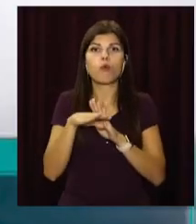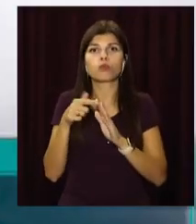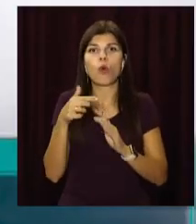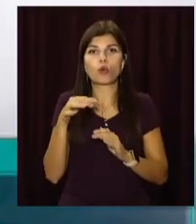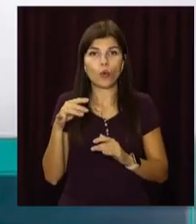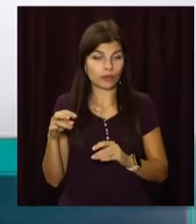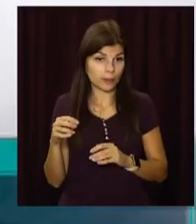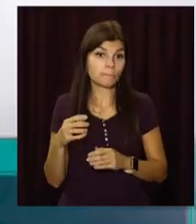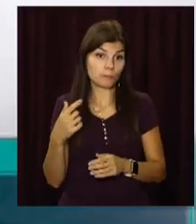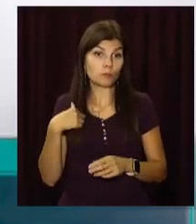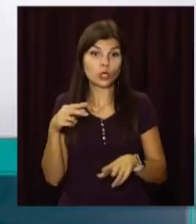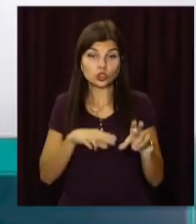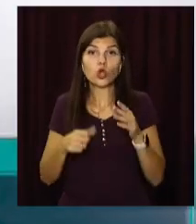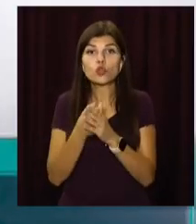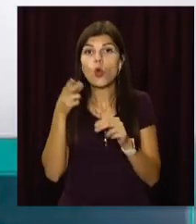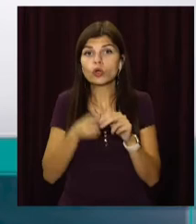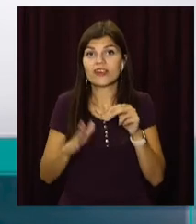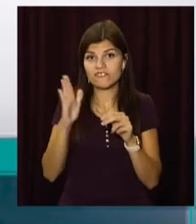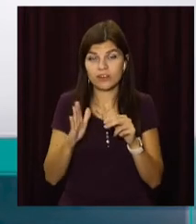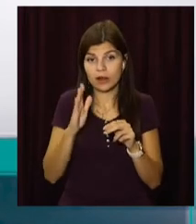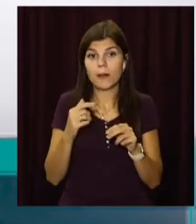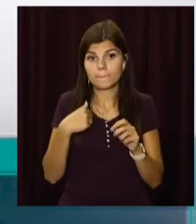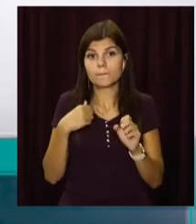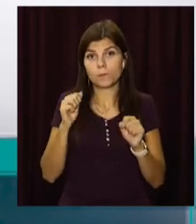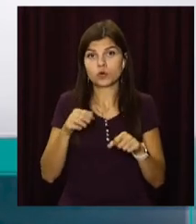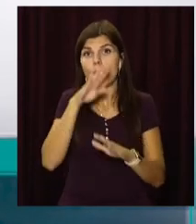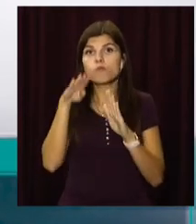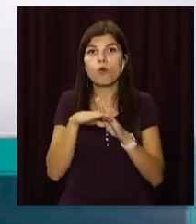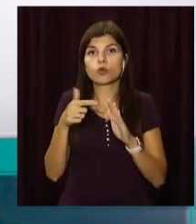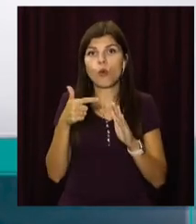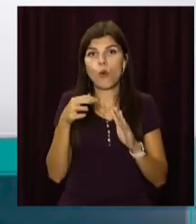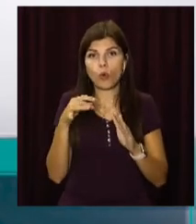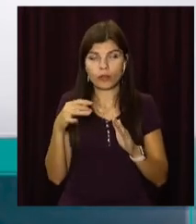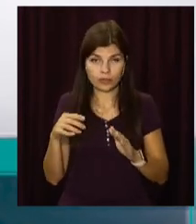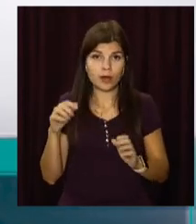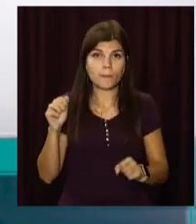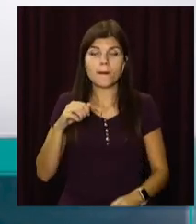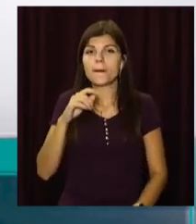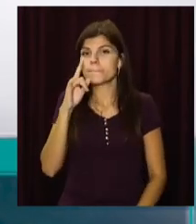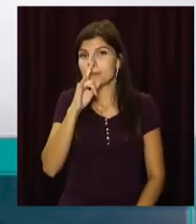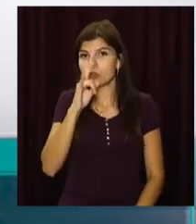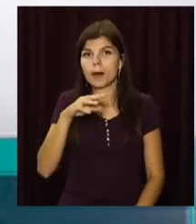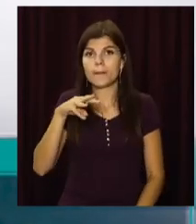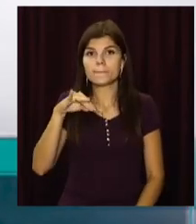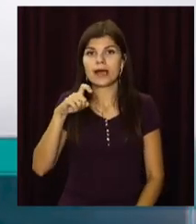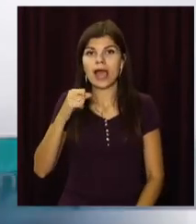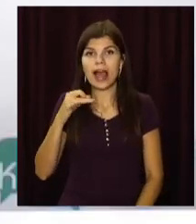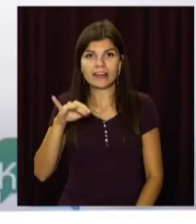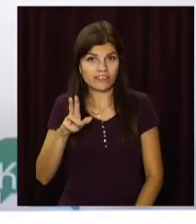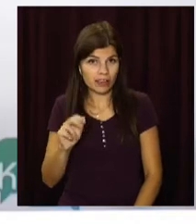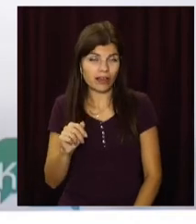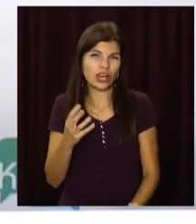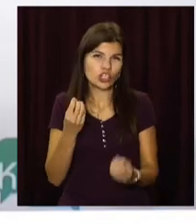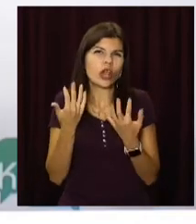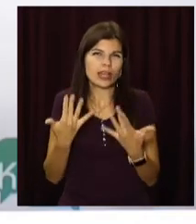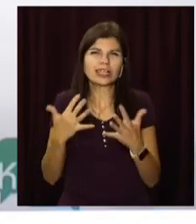буквально, сподіваюся, до кінця вересня ми в Підгородньому відкриємо ЦНАП, Мала Михайлівка у нас ще буде, Божедарівка, ну і ще